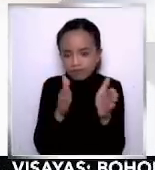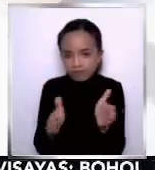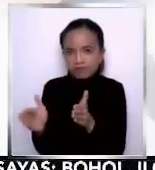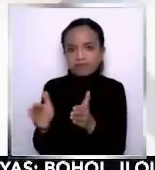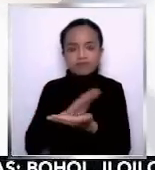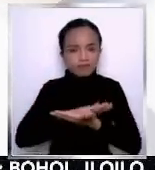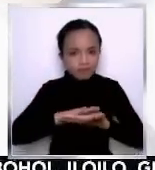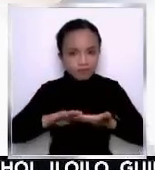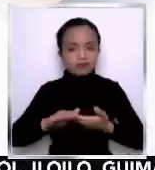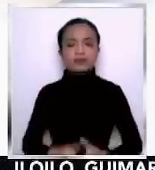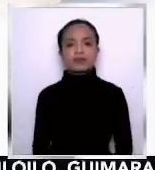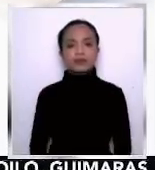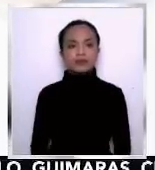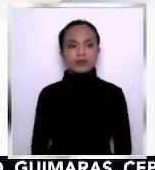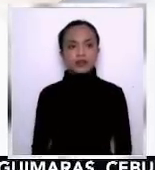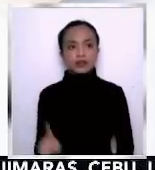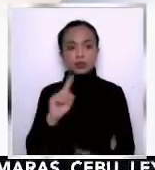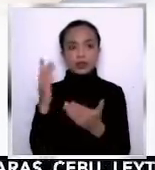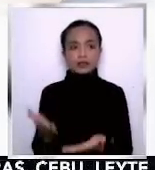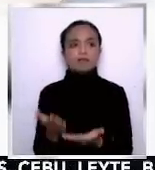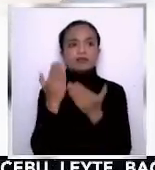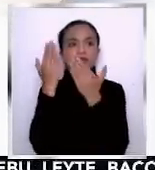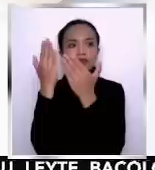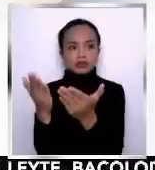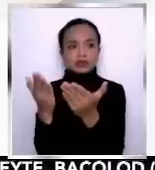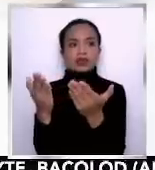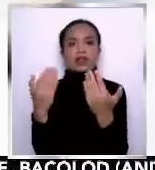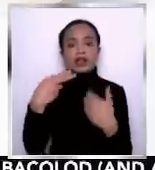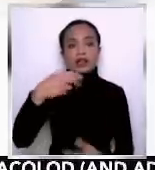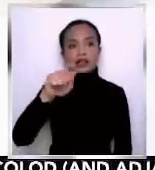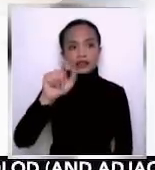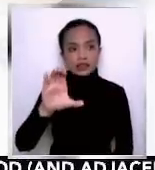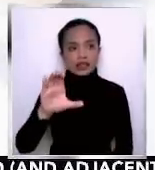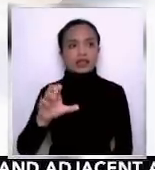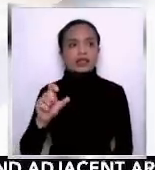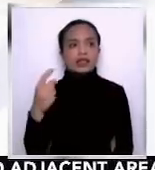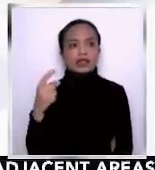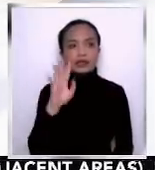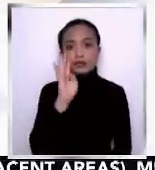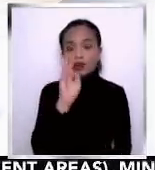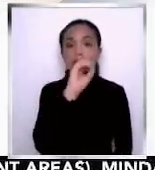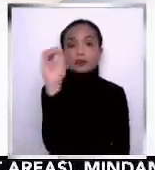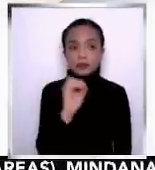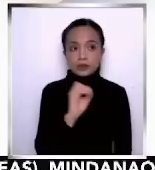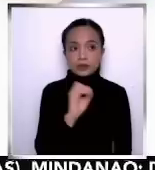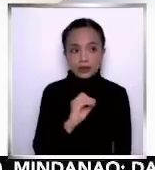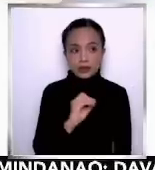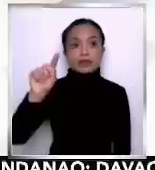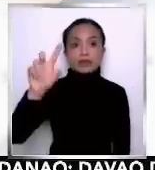recommendation ang H-Stock na nakikibargain kami. Ang gusto nila, at least 40% ng first booster